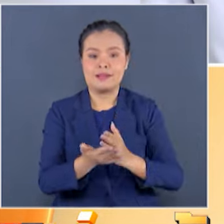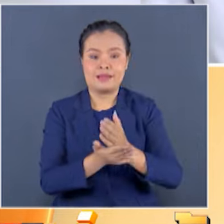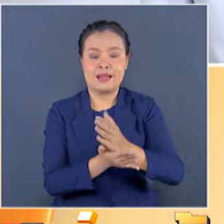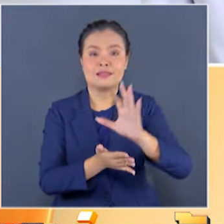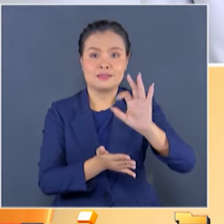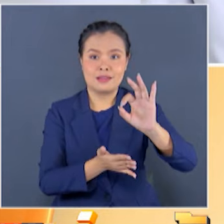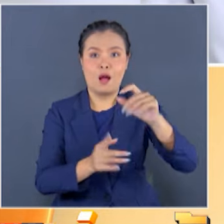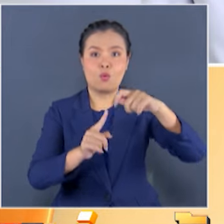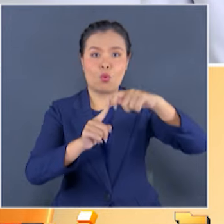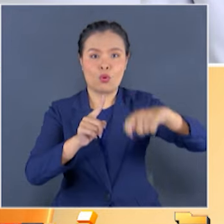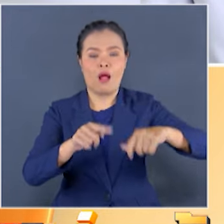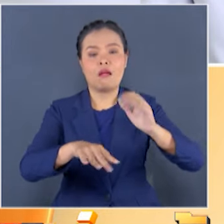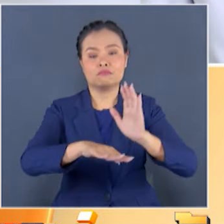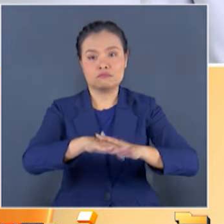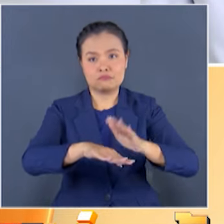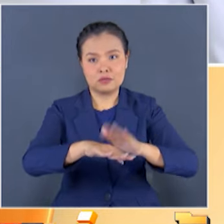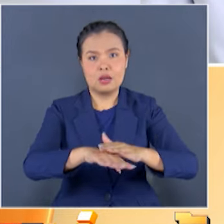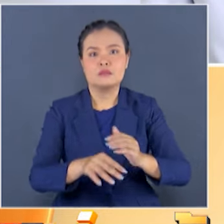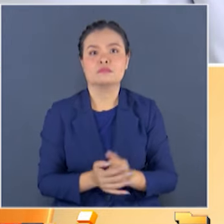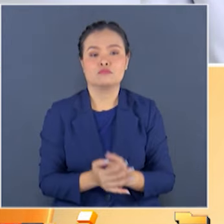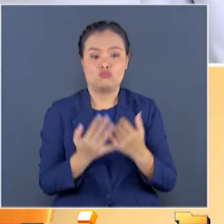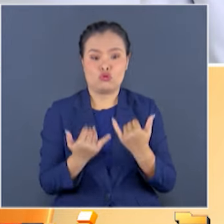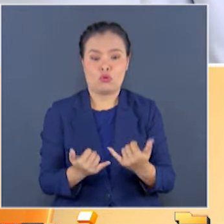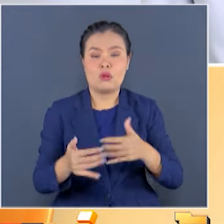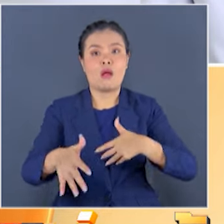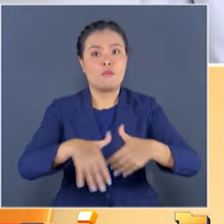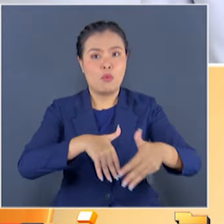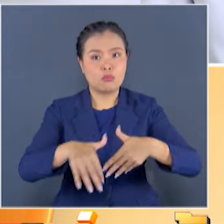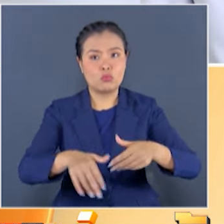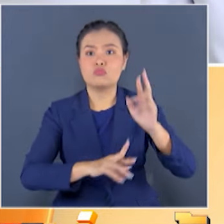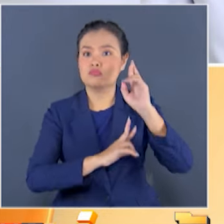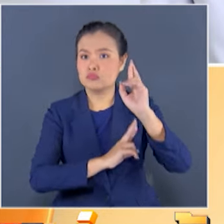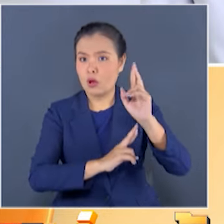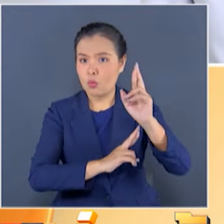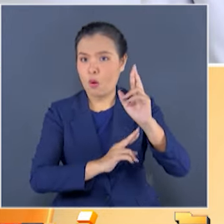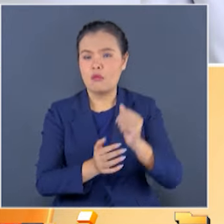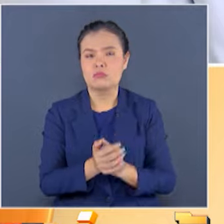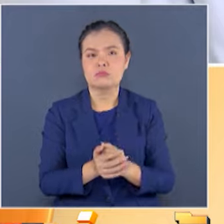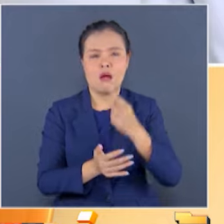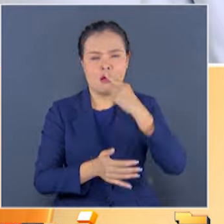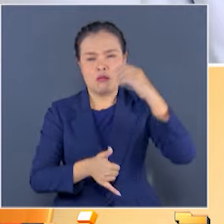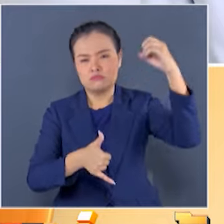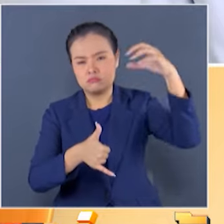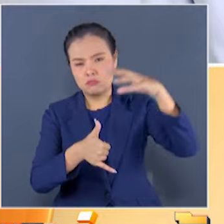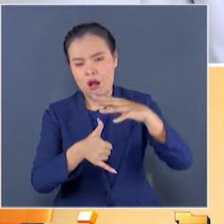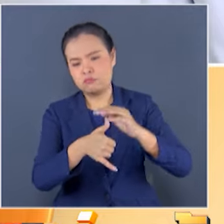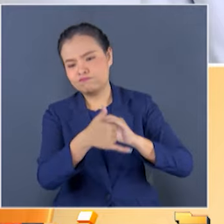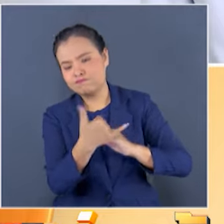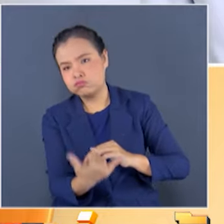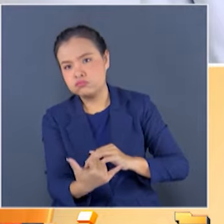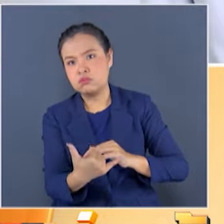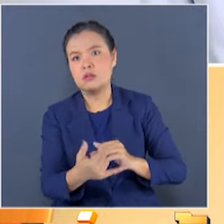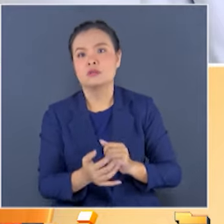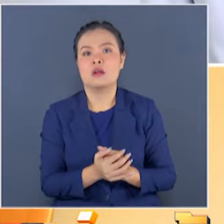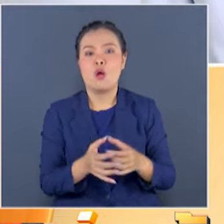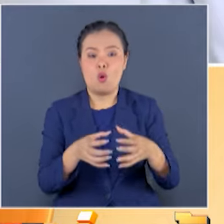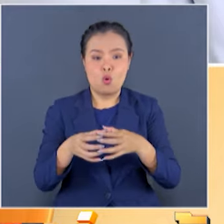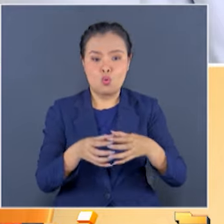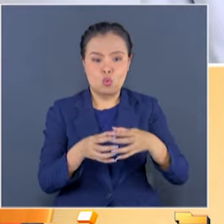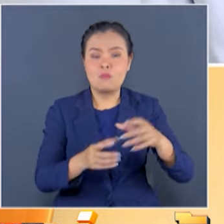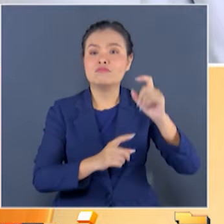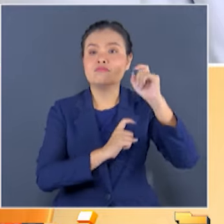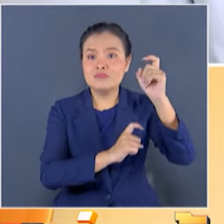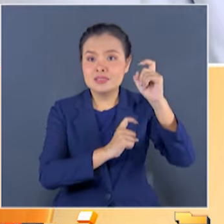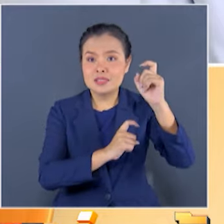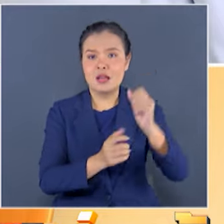สีมาท่านก็ออกมาเตือนนะฮะบอกช่วงนี้ประชาชนต้องระวังนะโรคลมแดดหรือว่าฮีทสโตรกโดยเฉพาะกลุ่มเสี่ยงทั้งหล